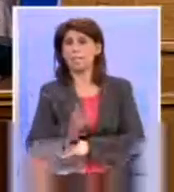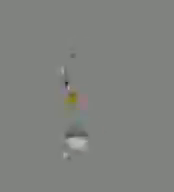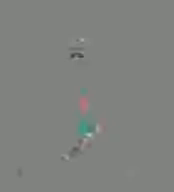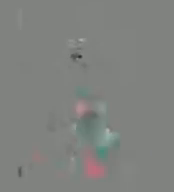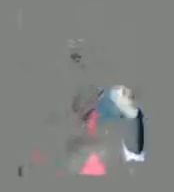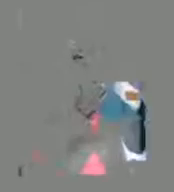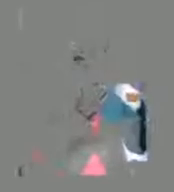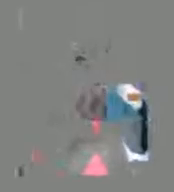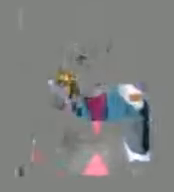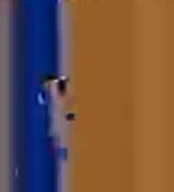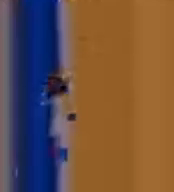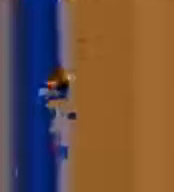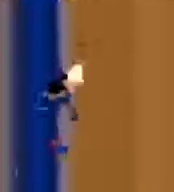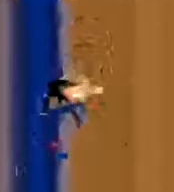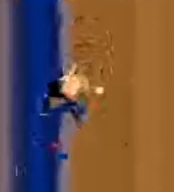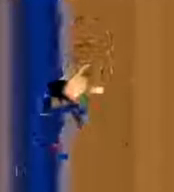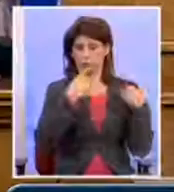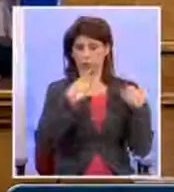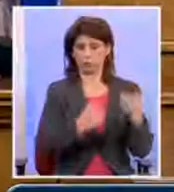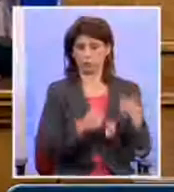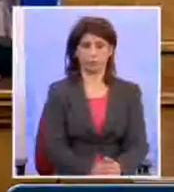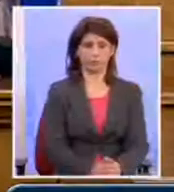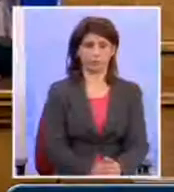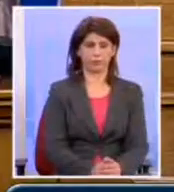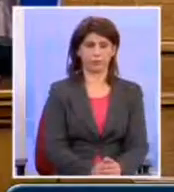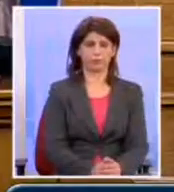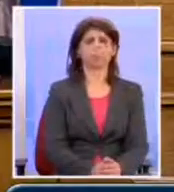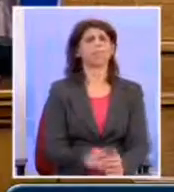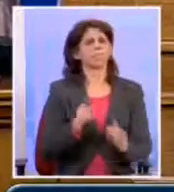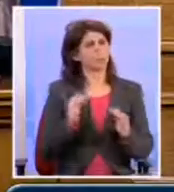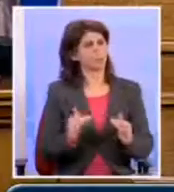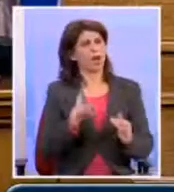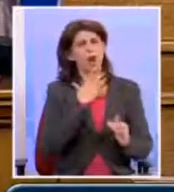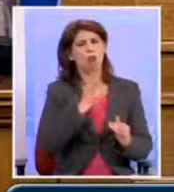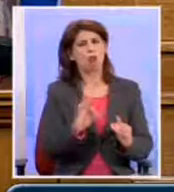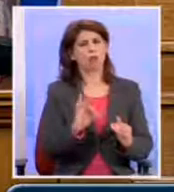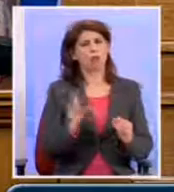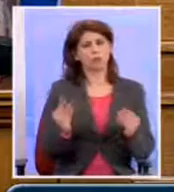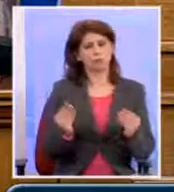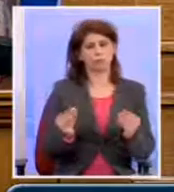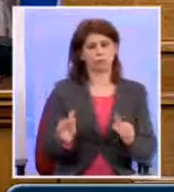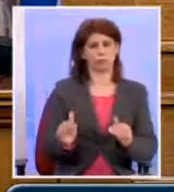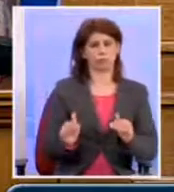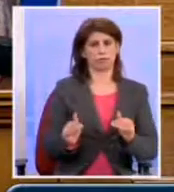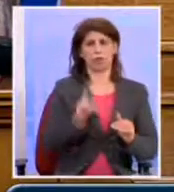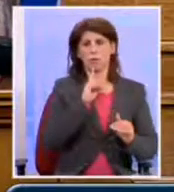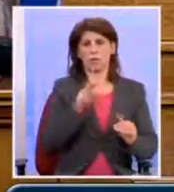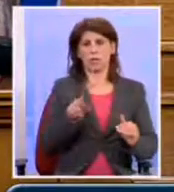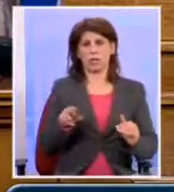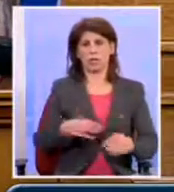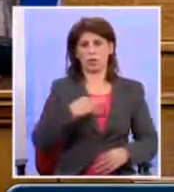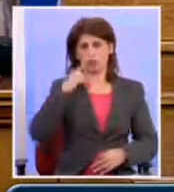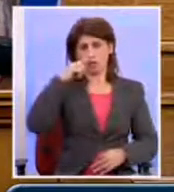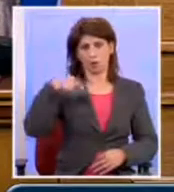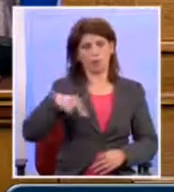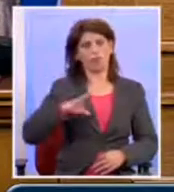ευθυνών πολιτικών προσώπων. Για τους ίδιους λόγους διακριτικότητας, όπως ο συνάδελφός μου ο κ. Νικολούδης,